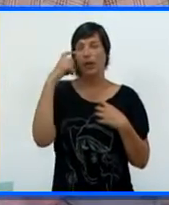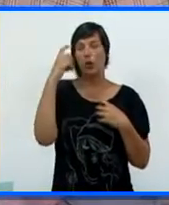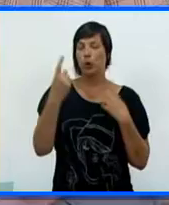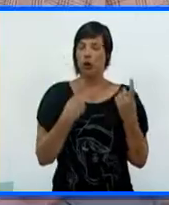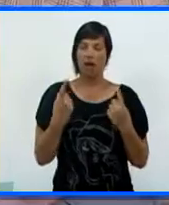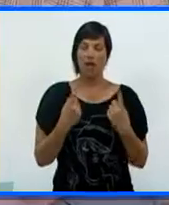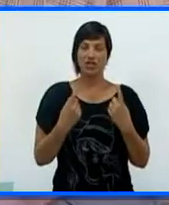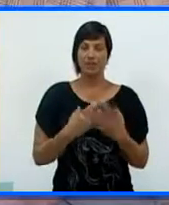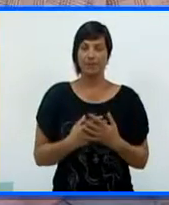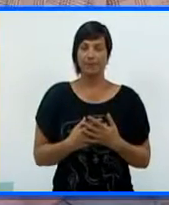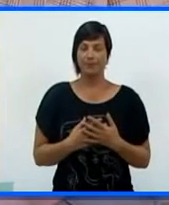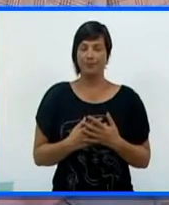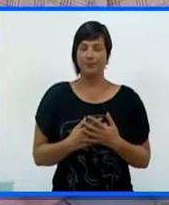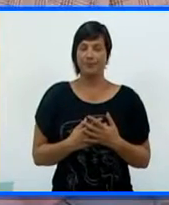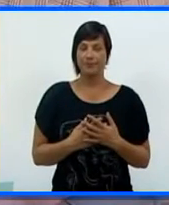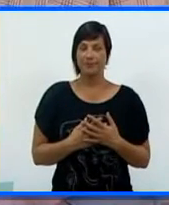kulturno događanje.